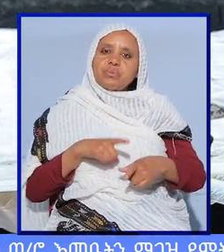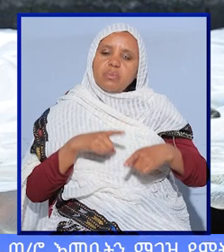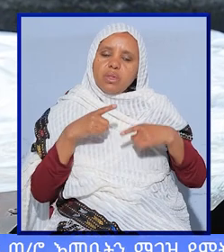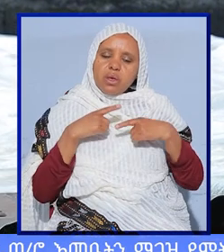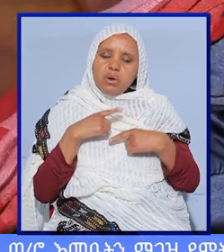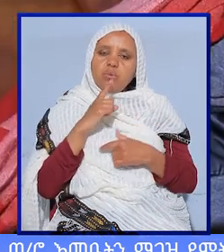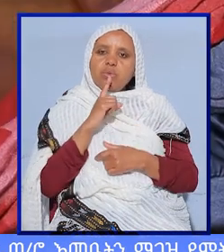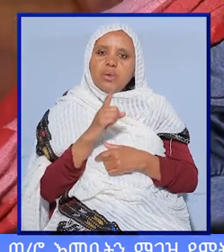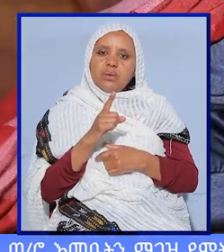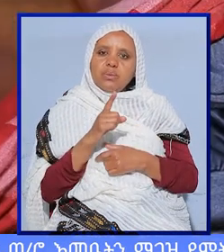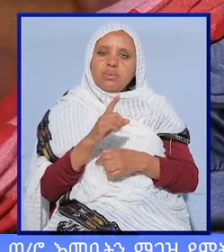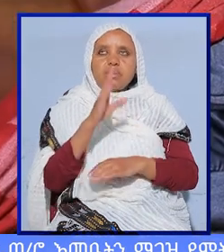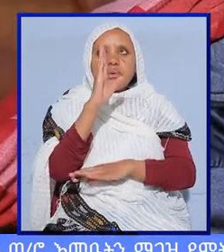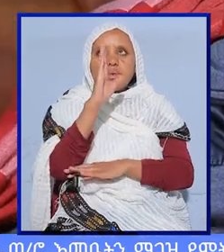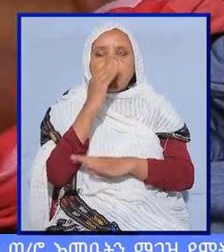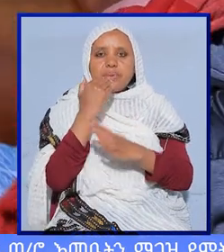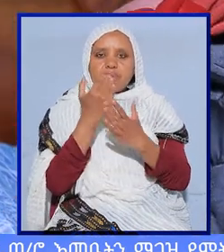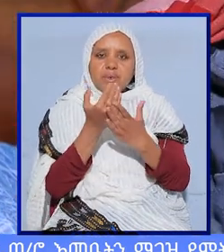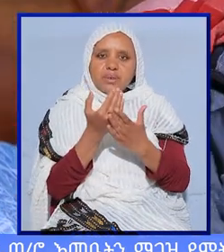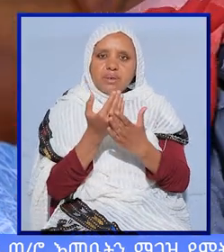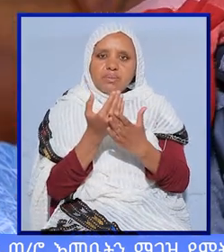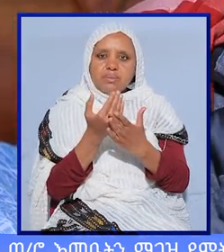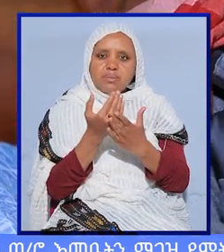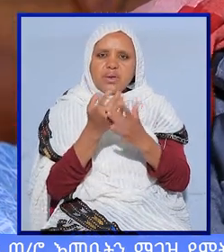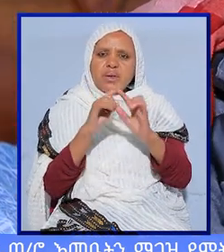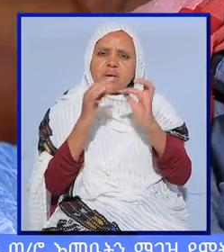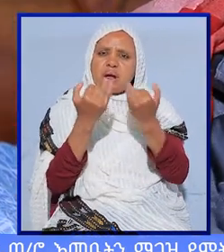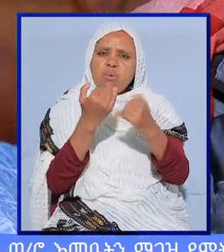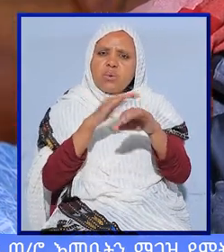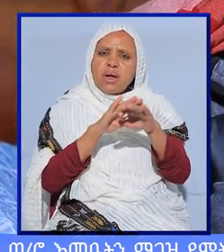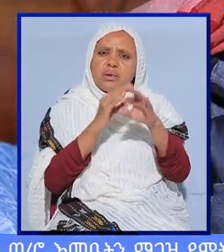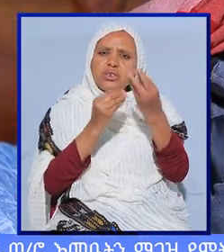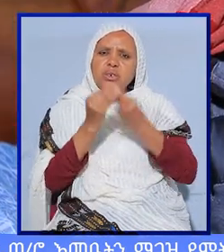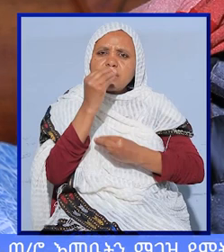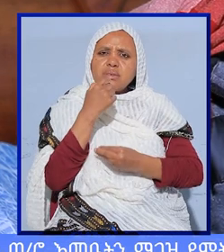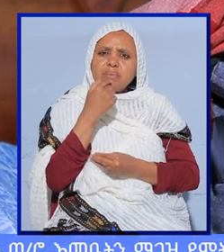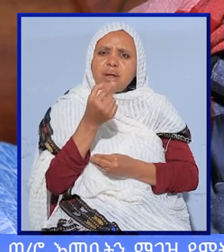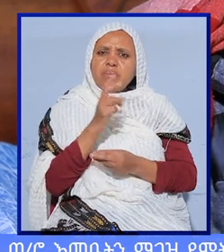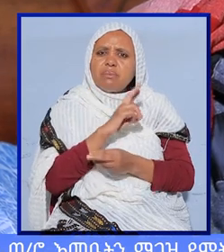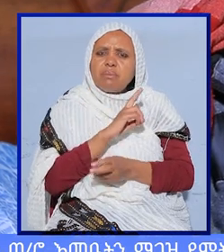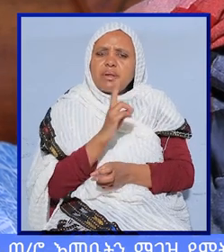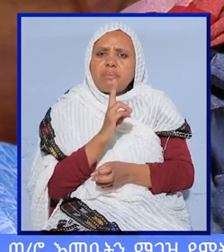እየኖርኩበት ነው። እግዚአብሔር ይመስገን። ግን አሁን ላይ ሊሸጥ ሲባል